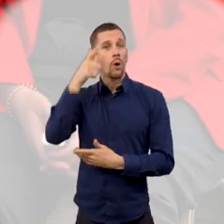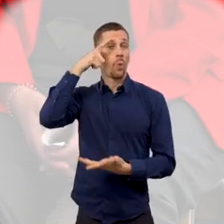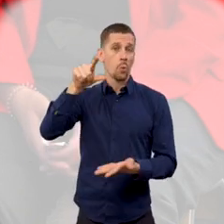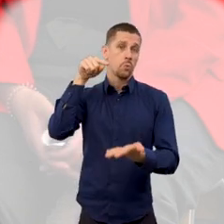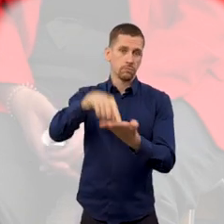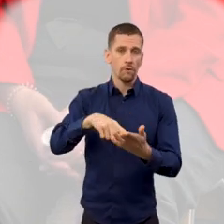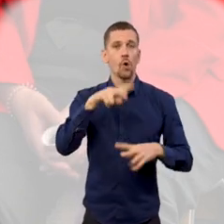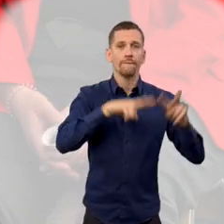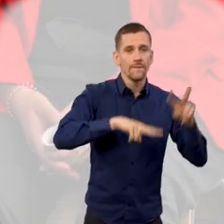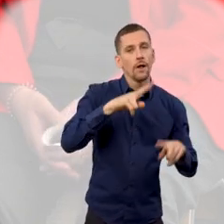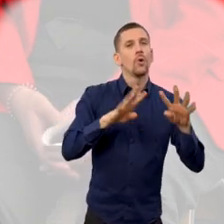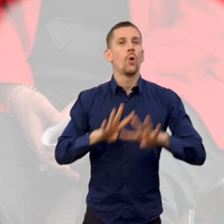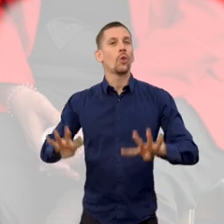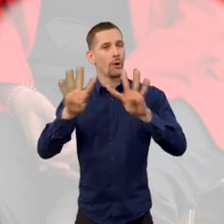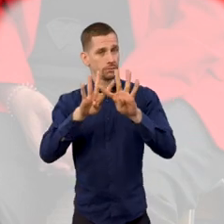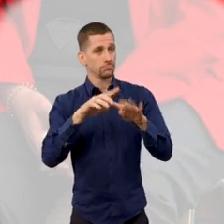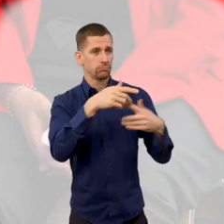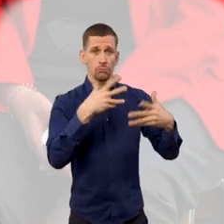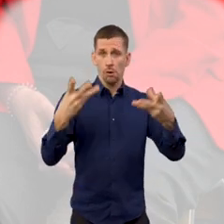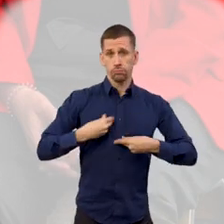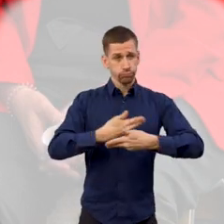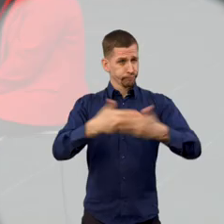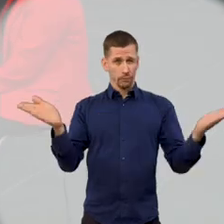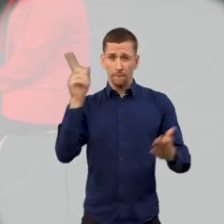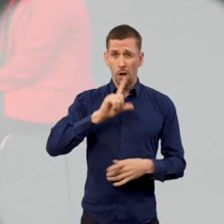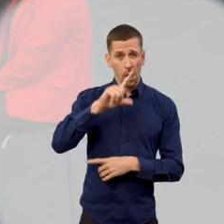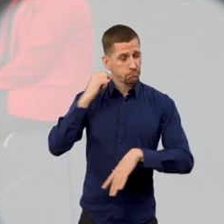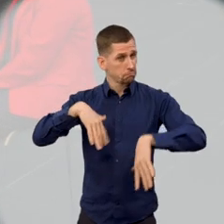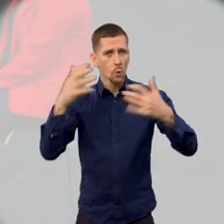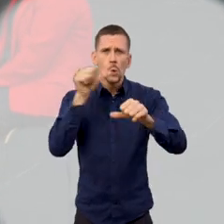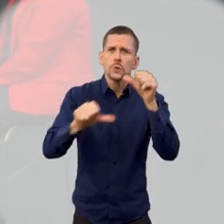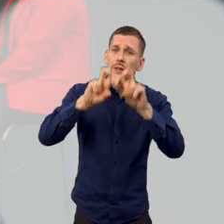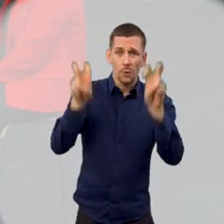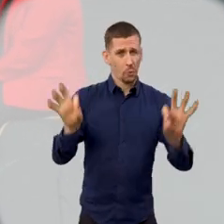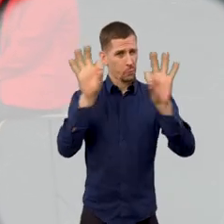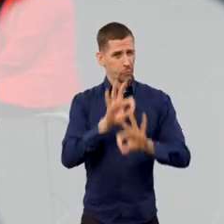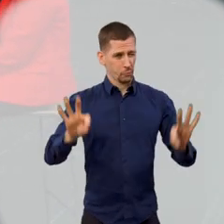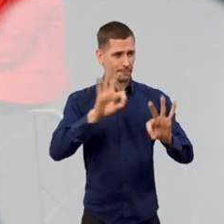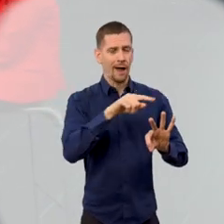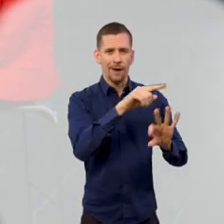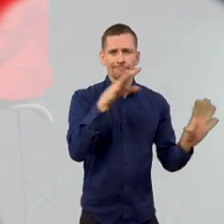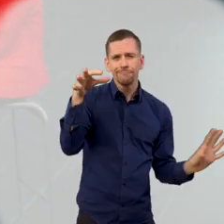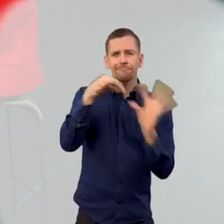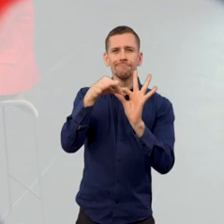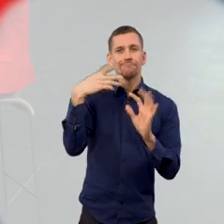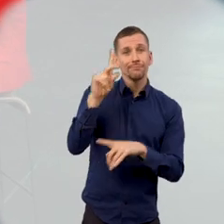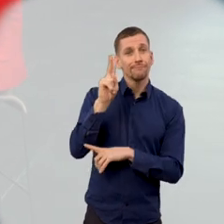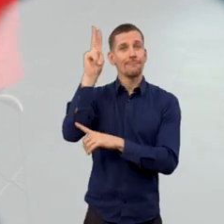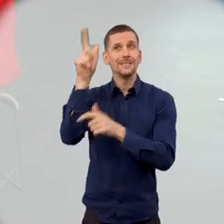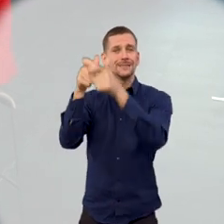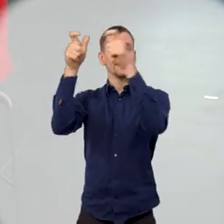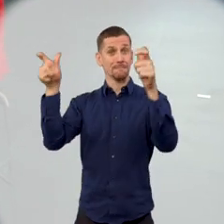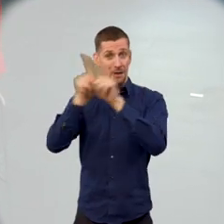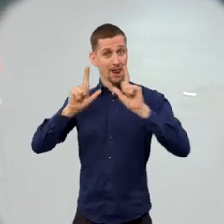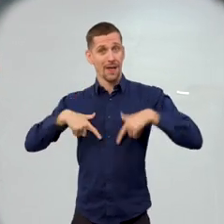de diplôme. C'est la première petite sœur de l'école 42 Paris. Elle a été créée en 2017 sous l'impulsion de la région